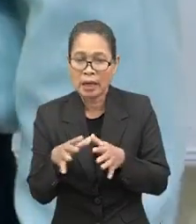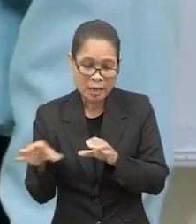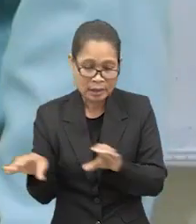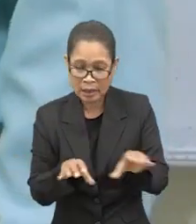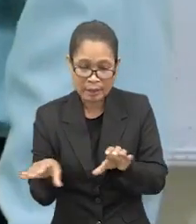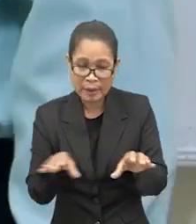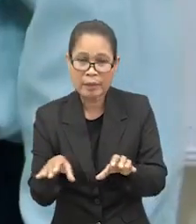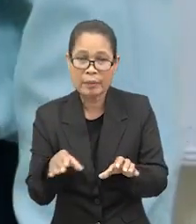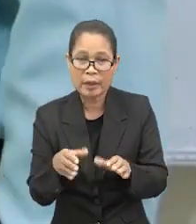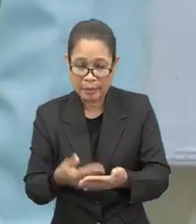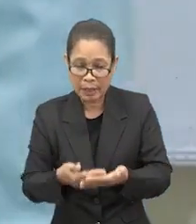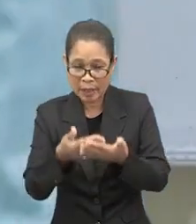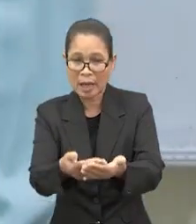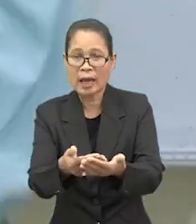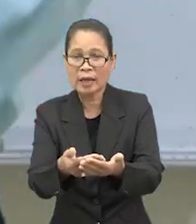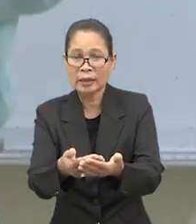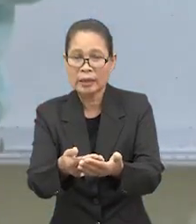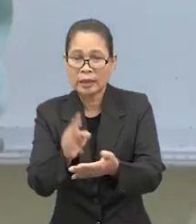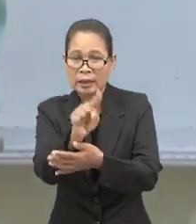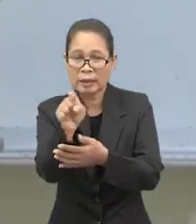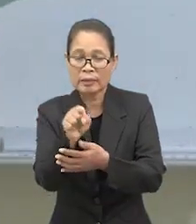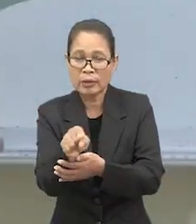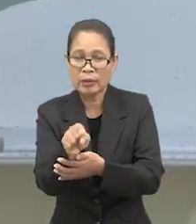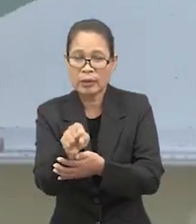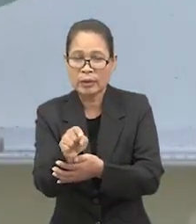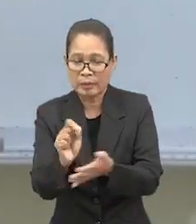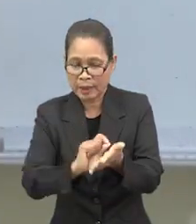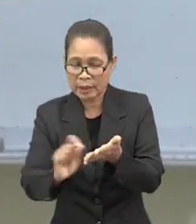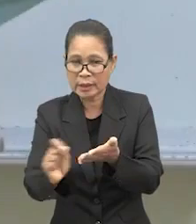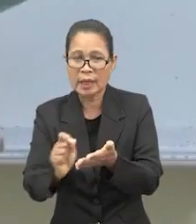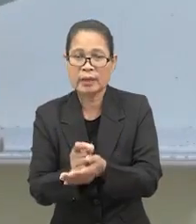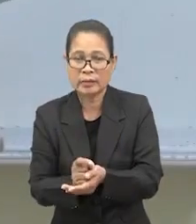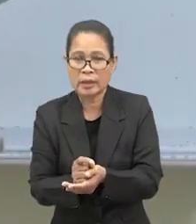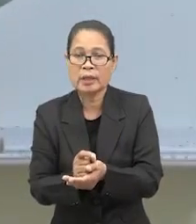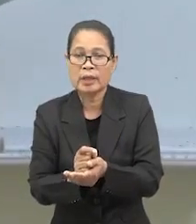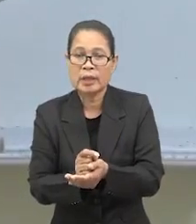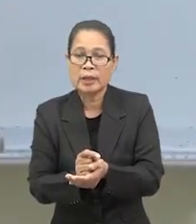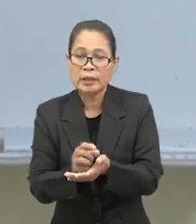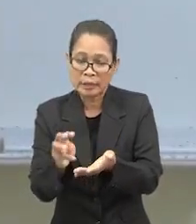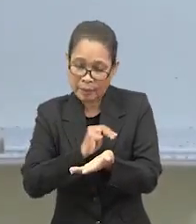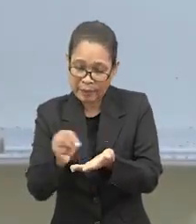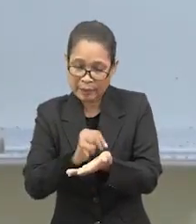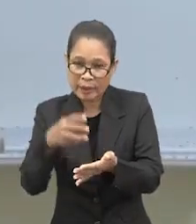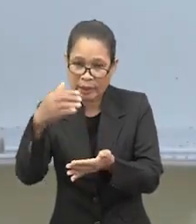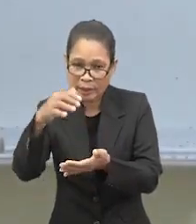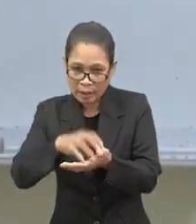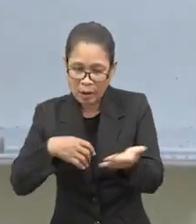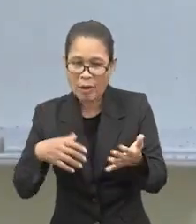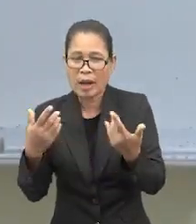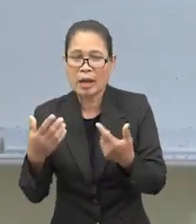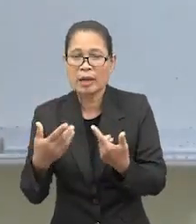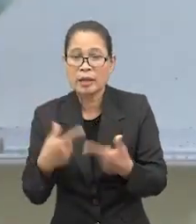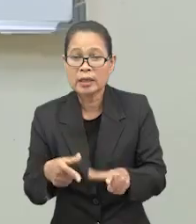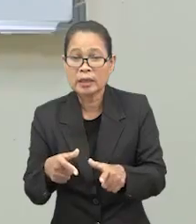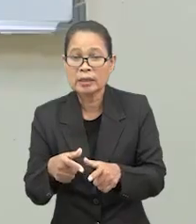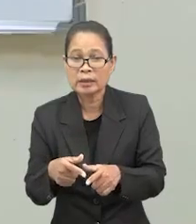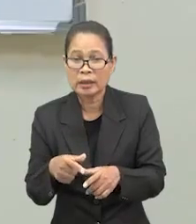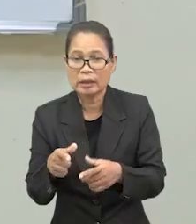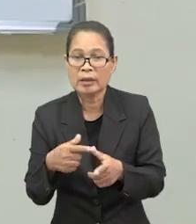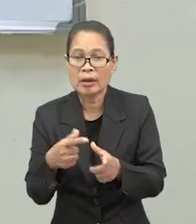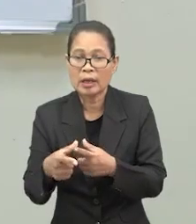nữ. Chà, hai sẽ cam phép để con bằng cả láng. Hai nâng xâm nua để con bạn đạn núc. Ta chia bằng mang vị thịt đó ở rừng